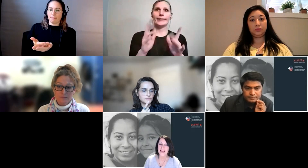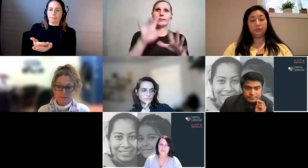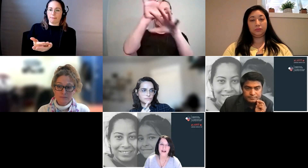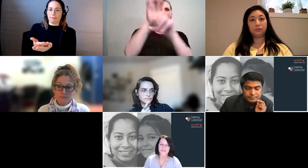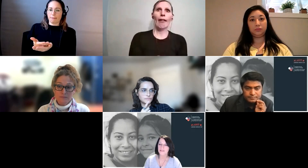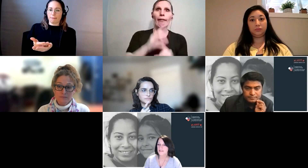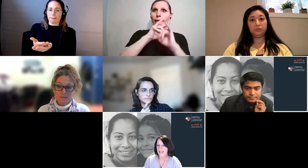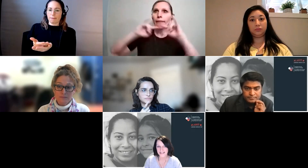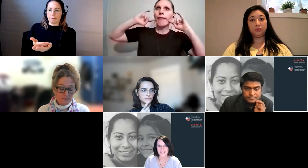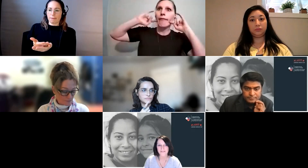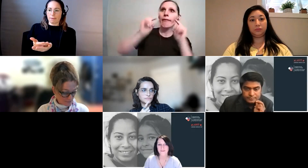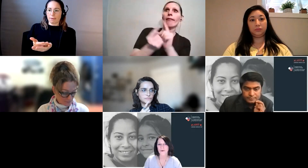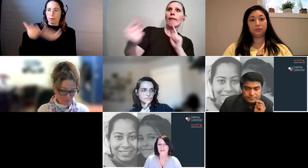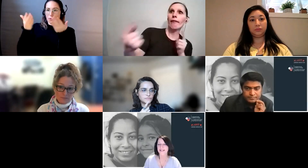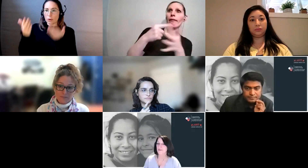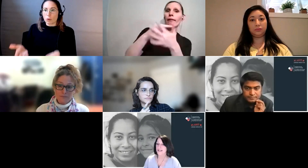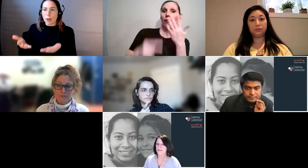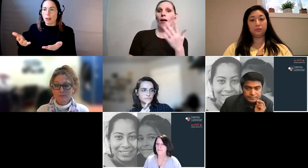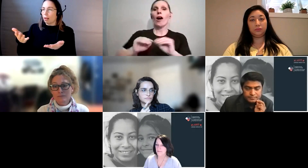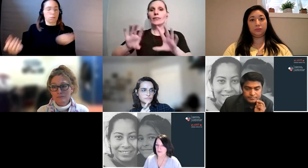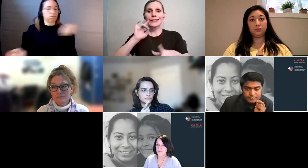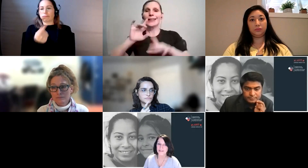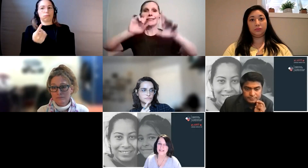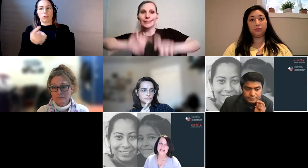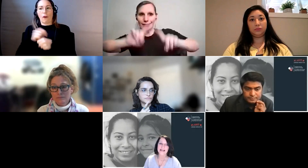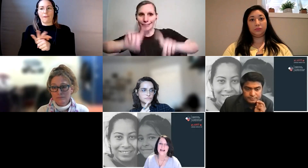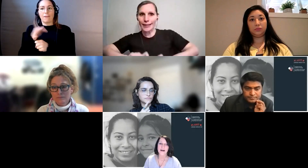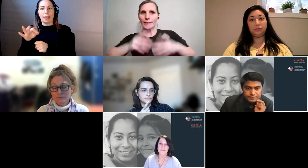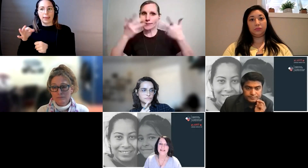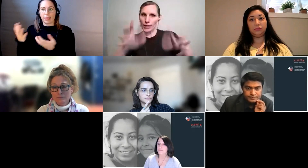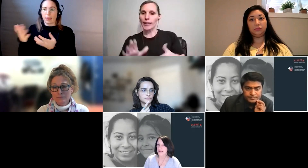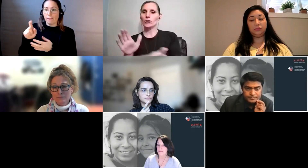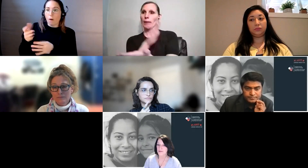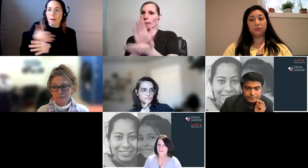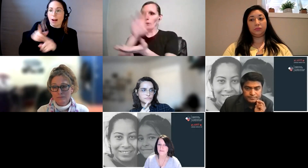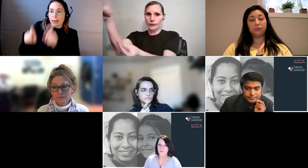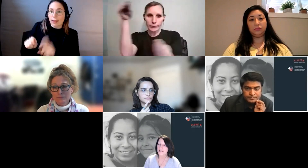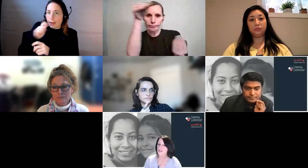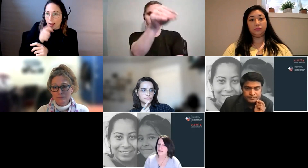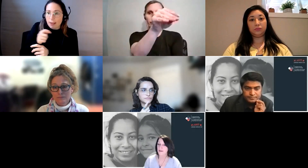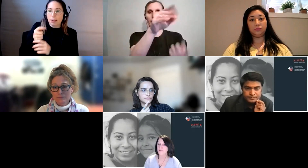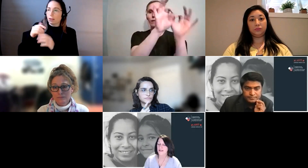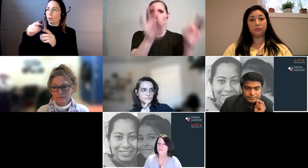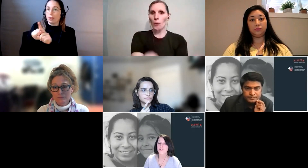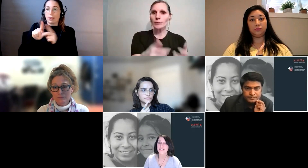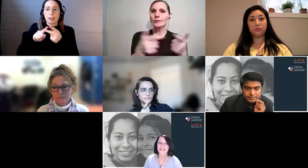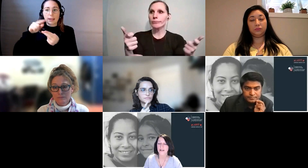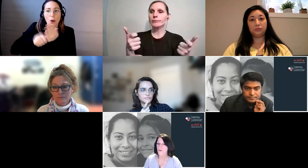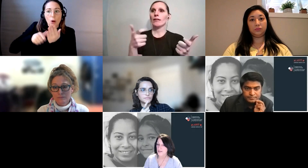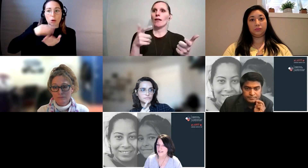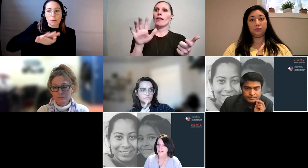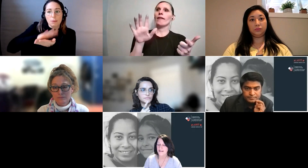et tout de suite, ils tombaient dans la COVID. Donc, il fallait faire des tests, on leur donnait des documents et de